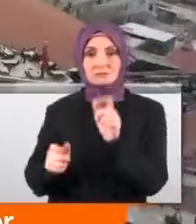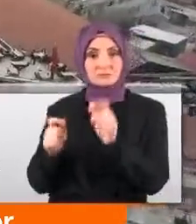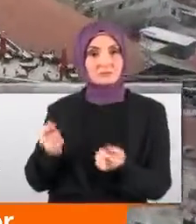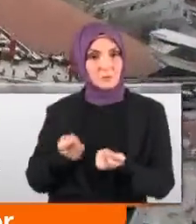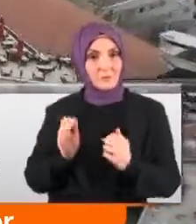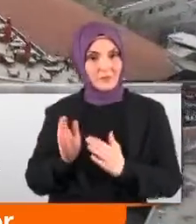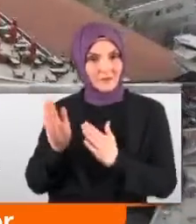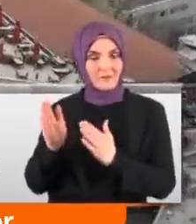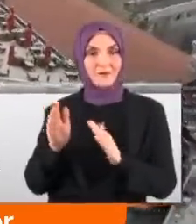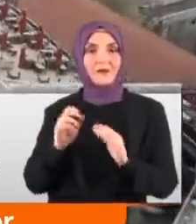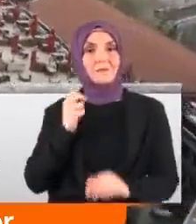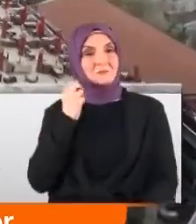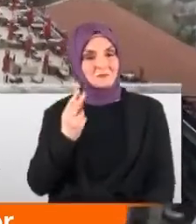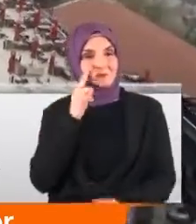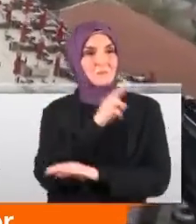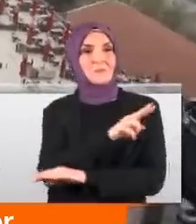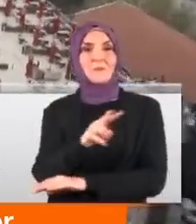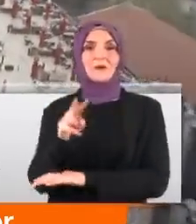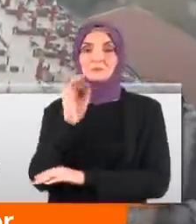güzel manzarası da var.